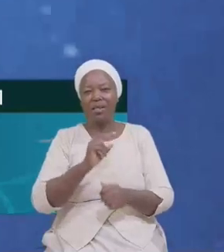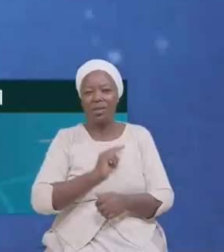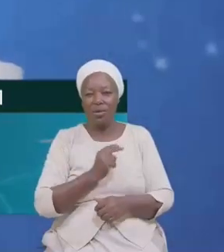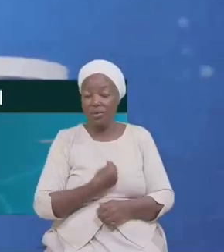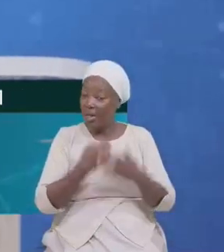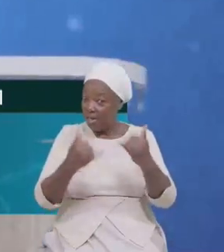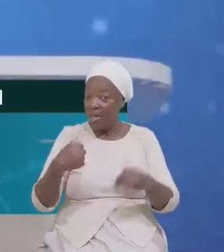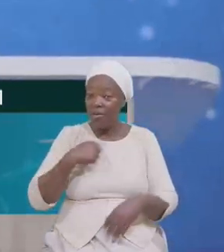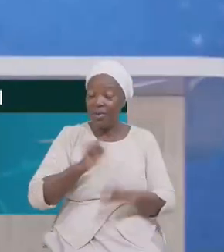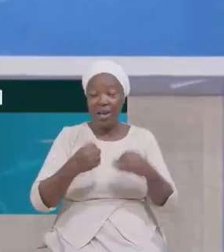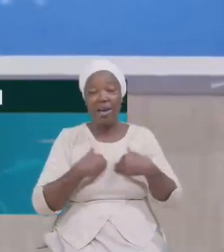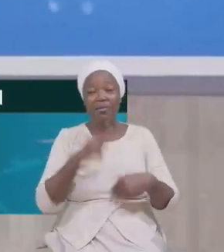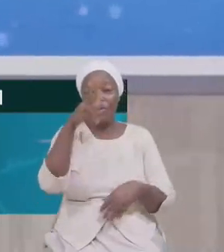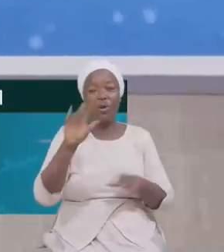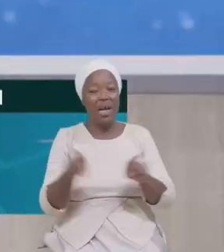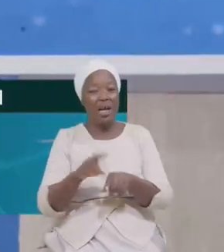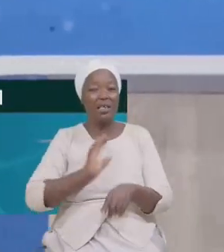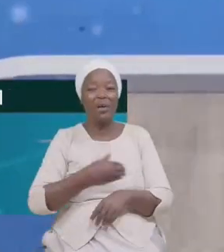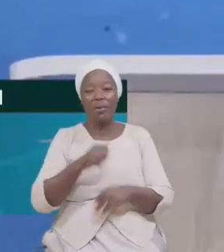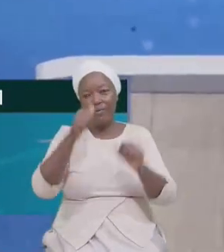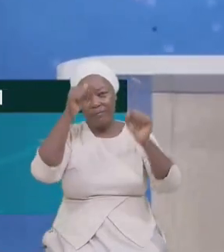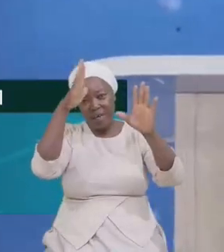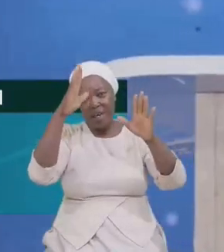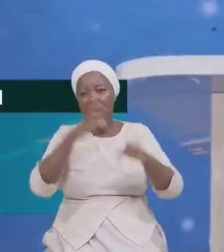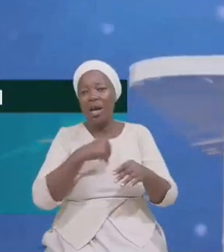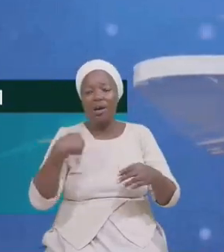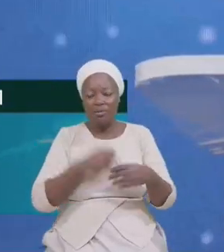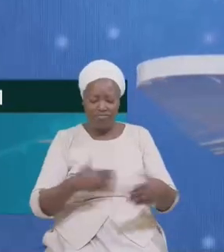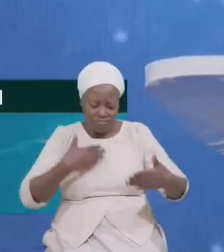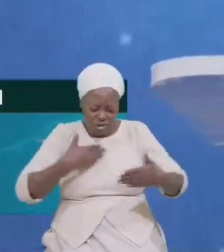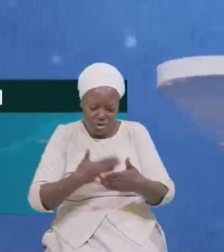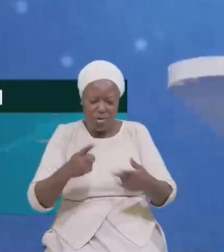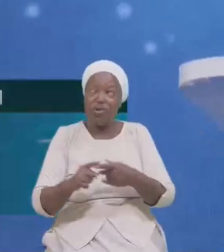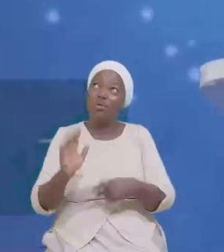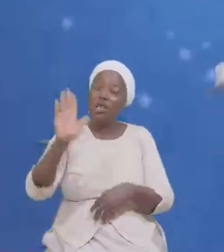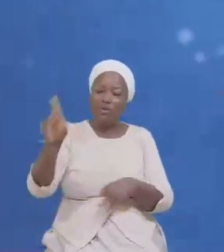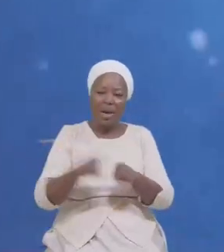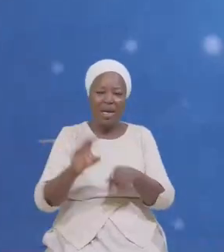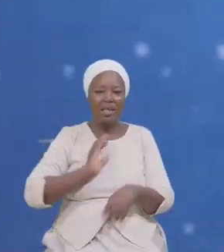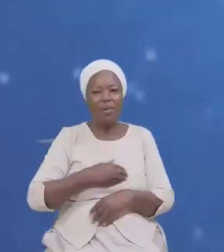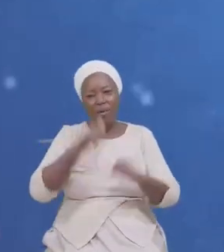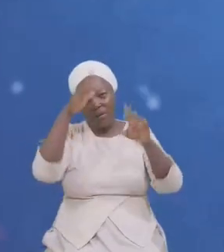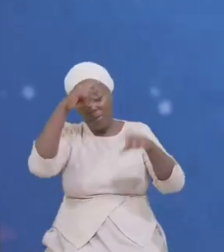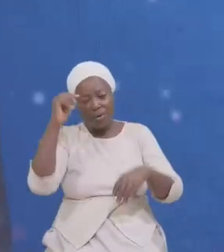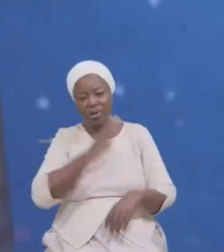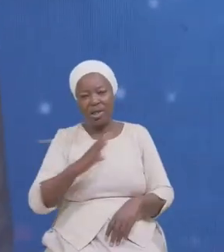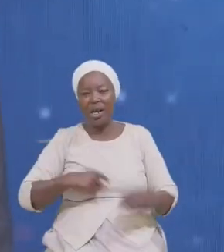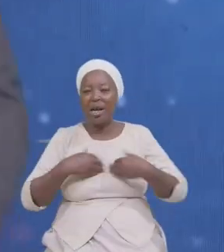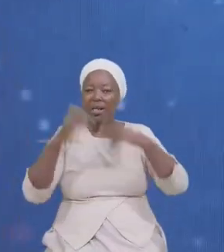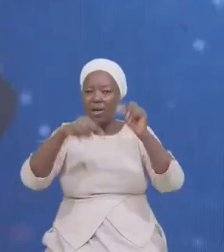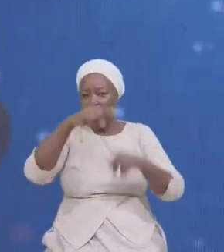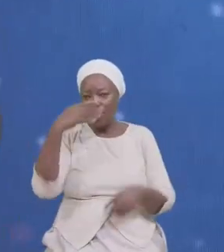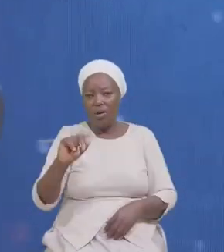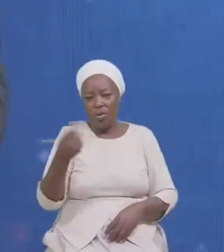comme Père, nous pouvons être intimes avec lui comme notre Père, parce que Christ est venu, le seul Fils unique